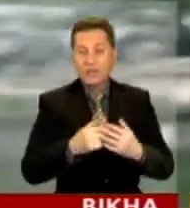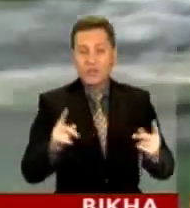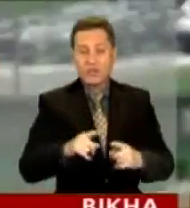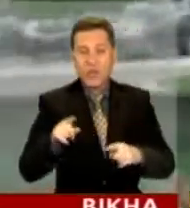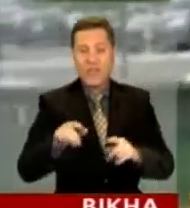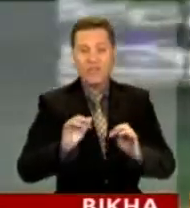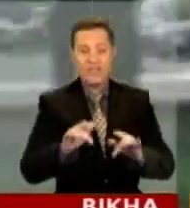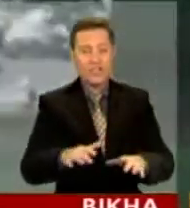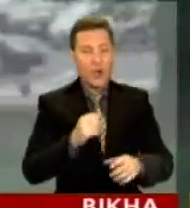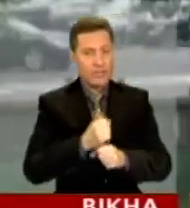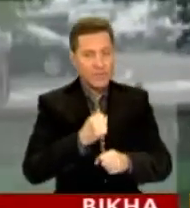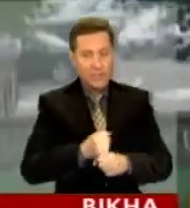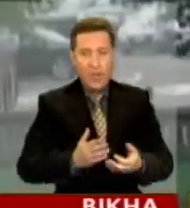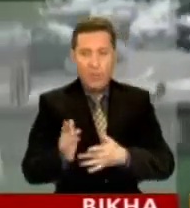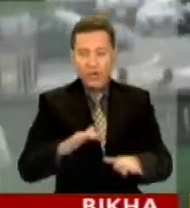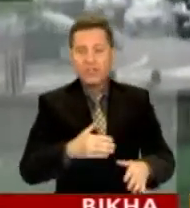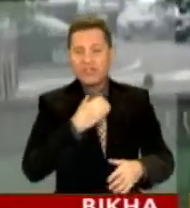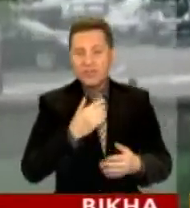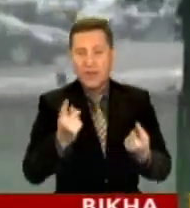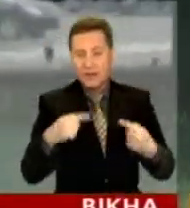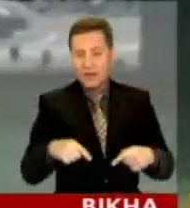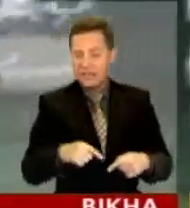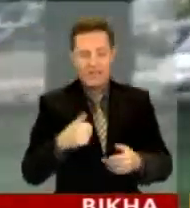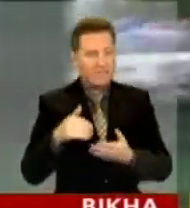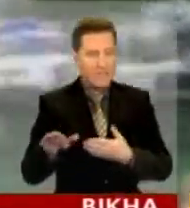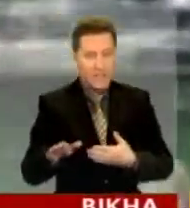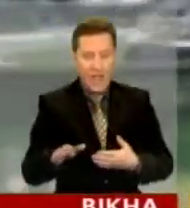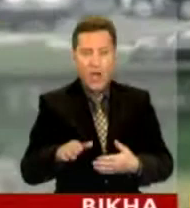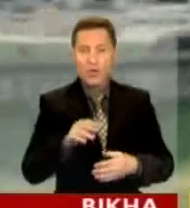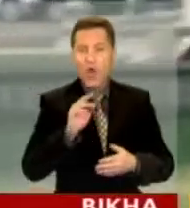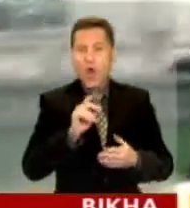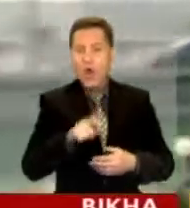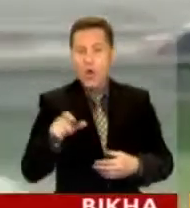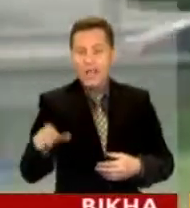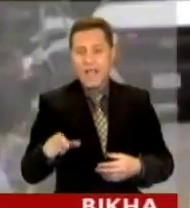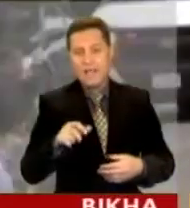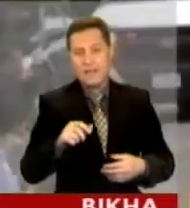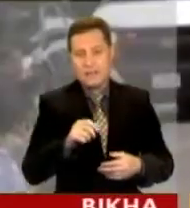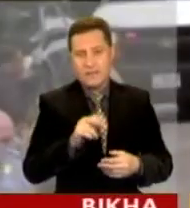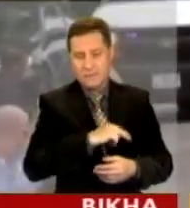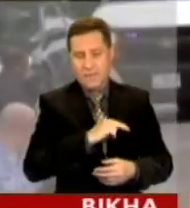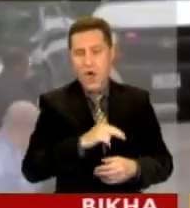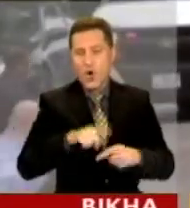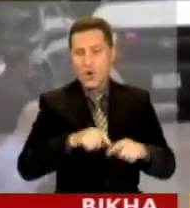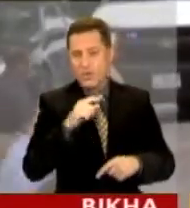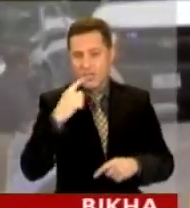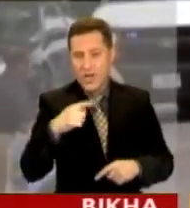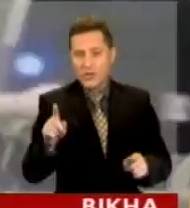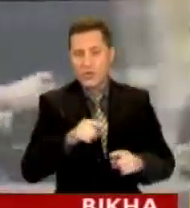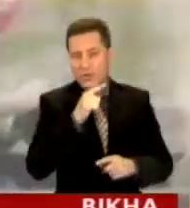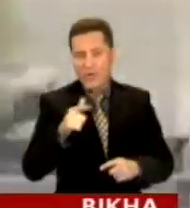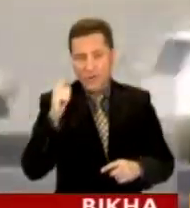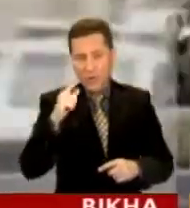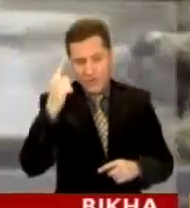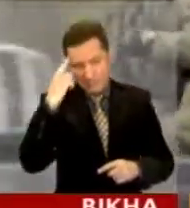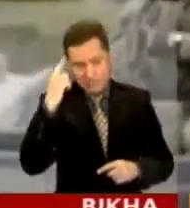вчинок спричинила політична криза, правоохоронці категорично відкидають. Колеги та родичі кажуть, що 2 роки тому жінка сильно забила